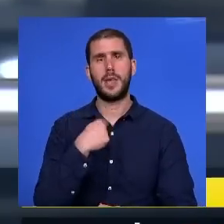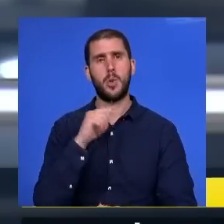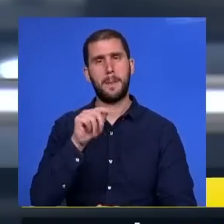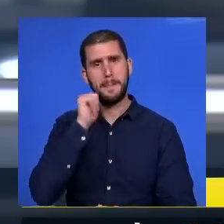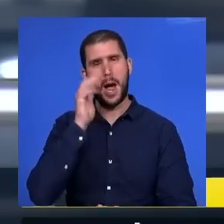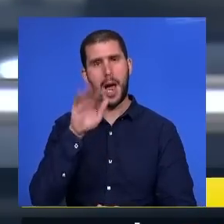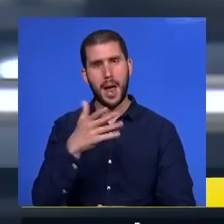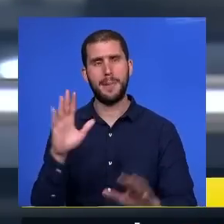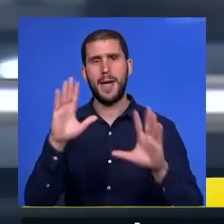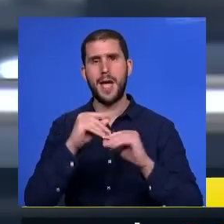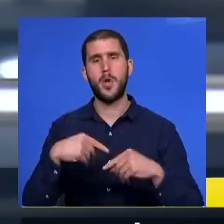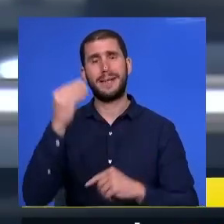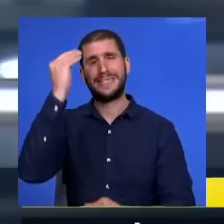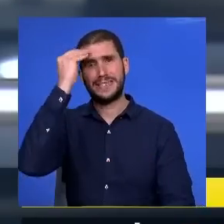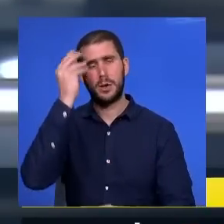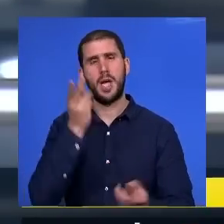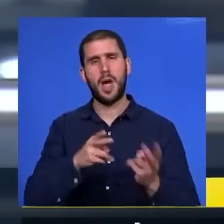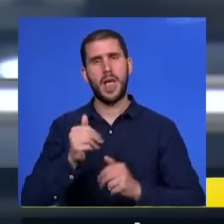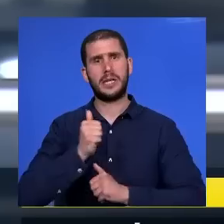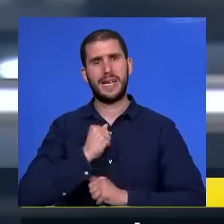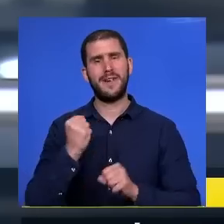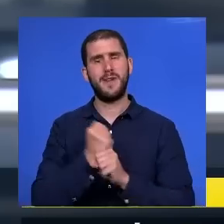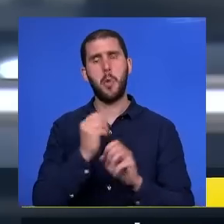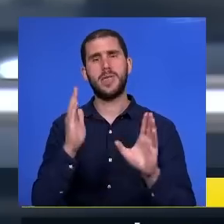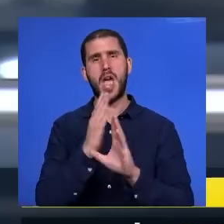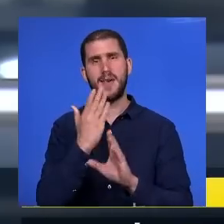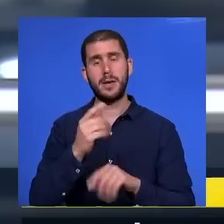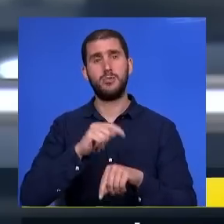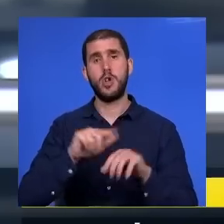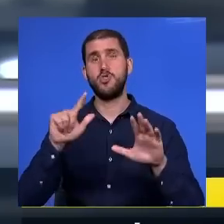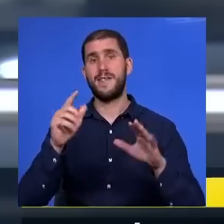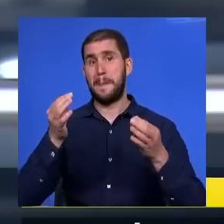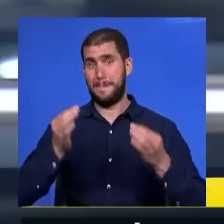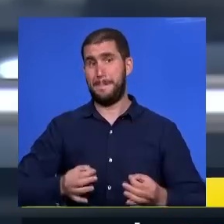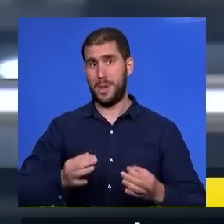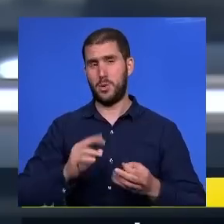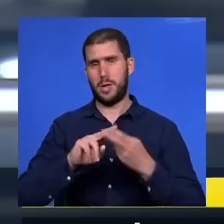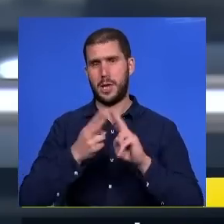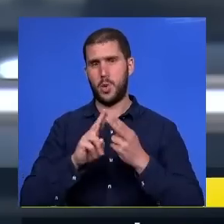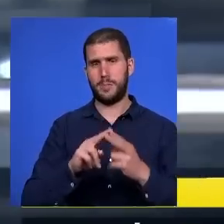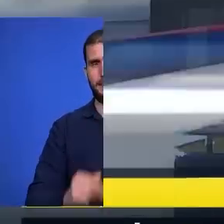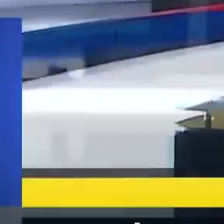מחר, ערב יום הזיכרון לחללי צה"ל ופעולות האיבה, בשעה 7 בדיוק. להתראות.